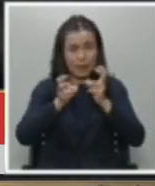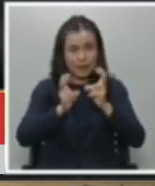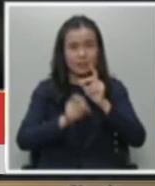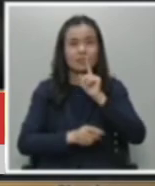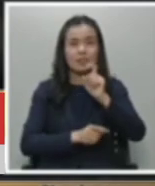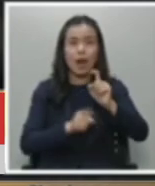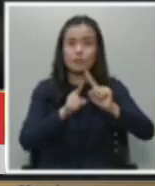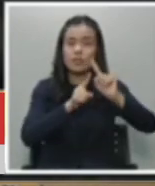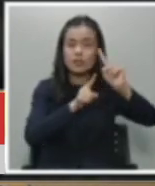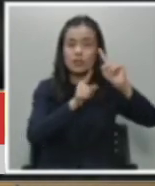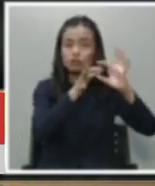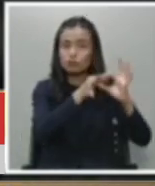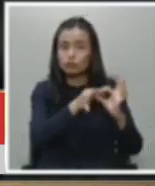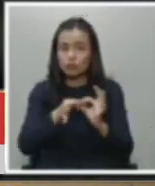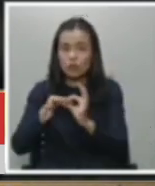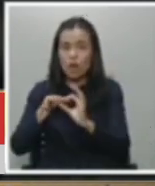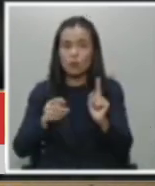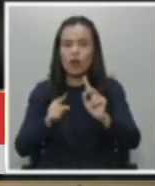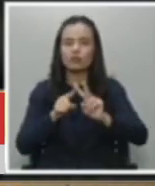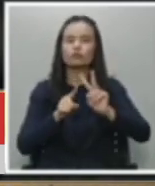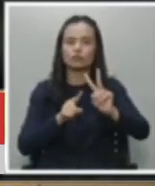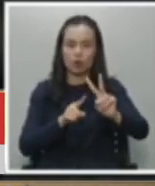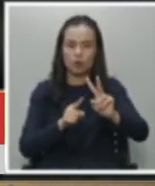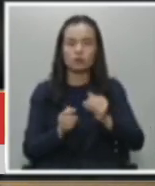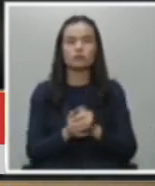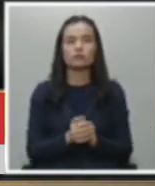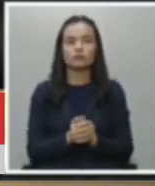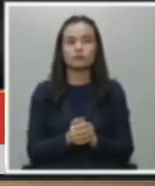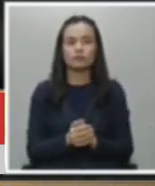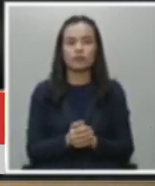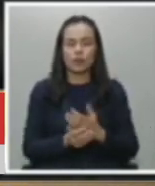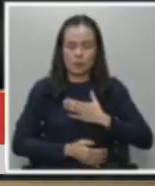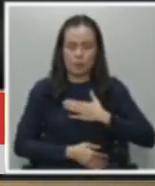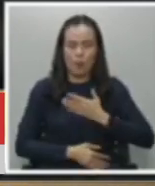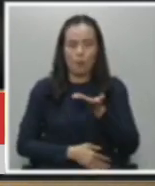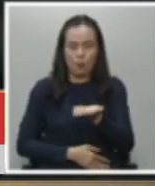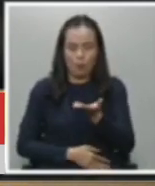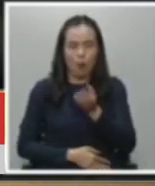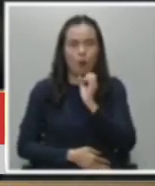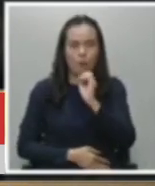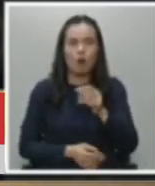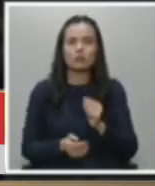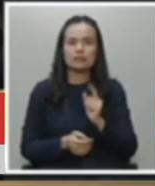เด็นที่หนึ่งต่อเนื่องคือว่าในช่วงขออนุญาตเรียนว่าในยาม